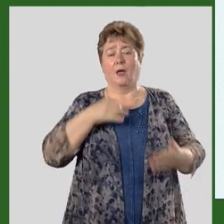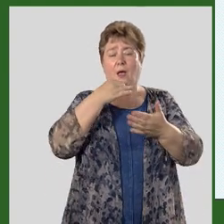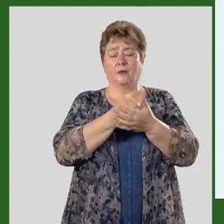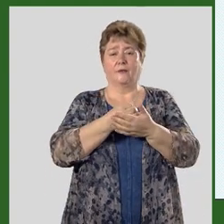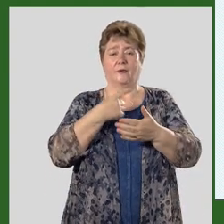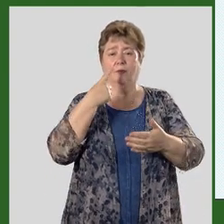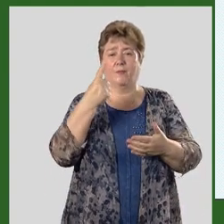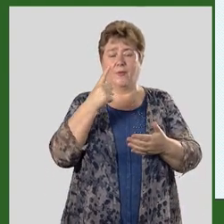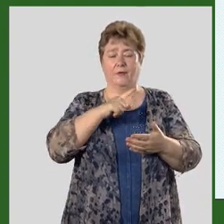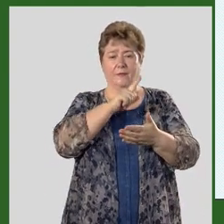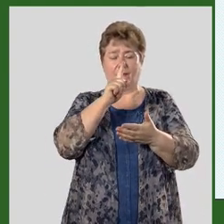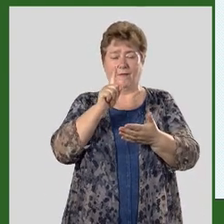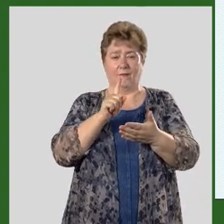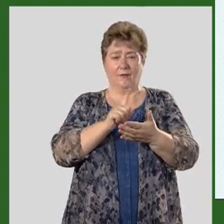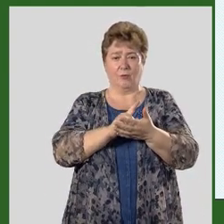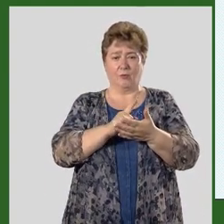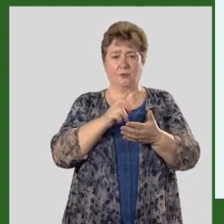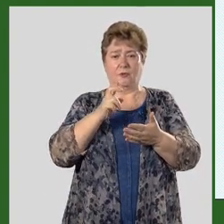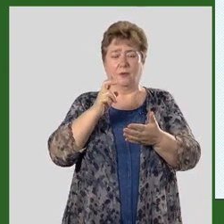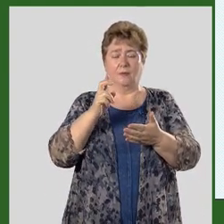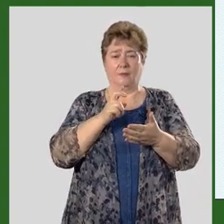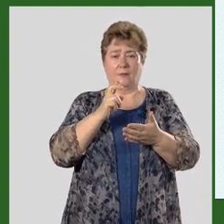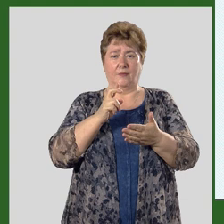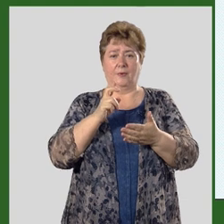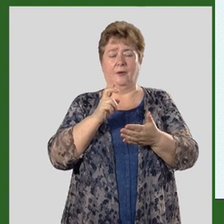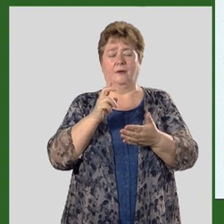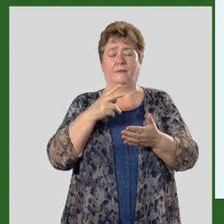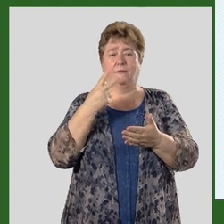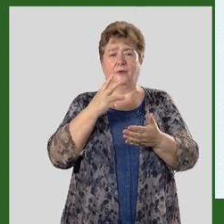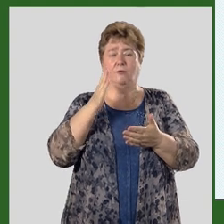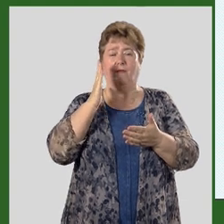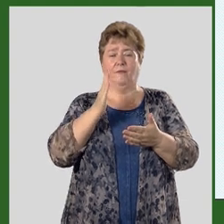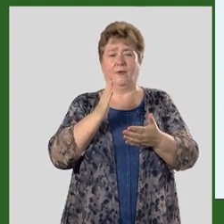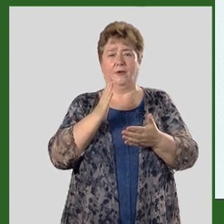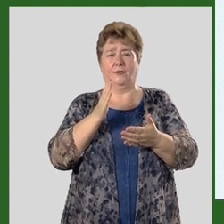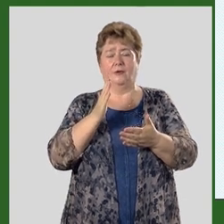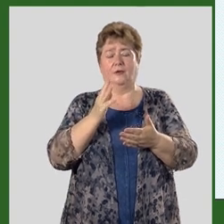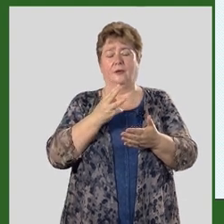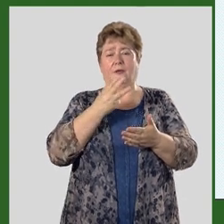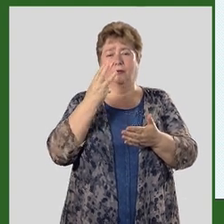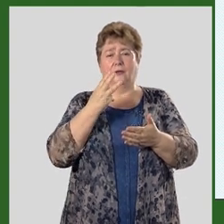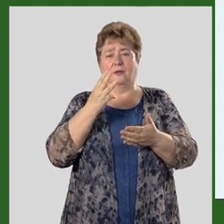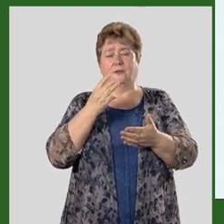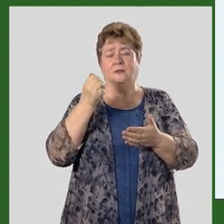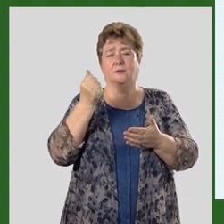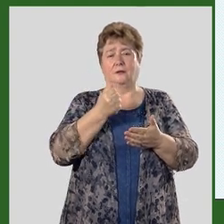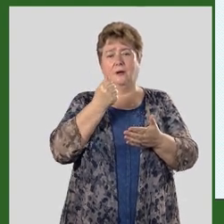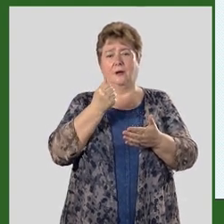Ответ на первый вопрос – Б, второй – В, третий